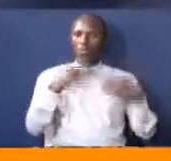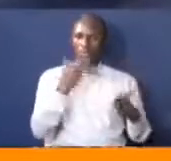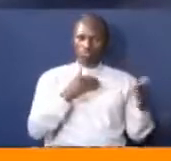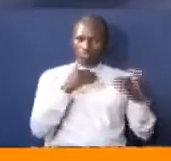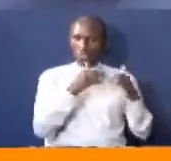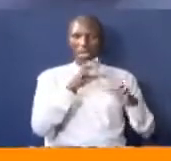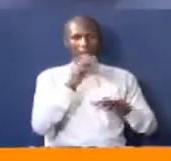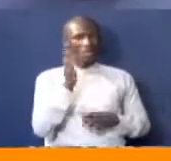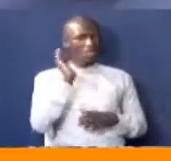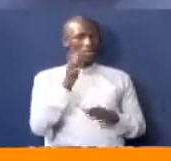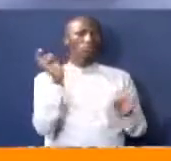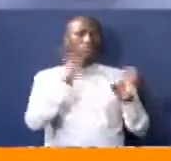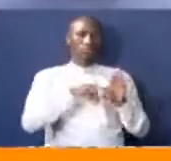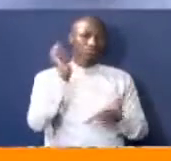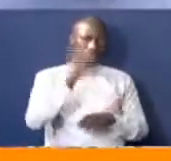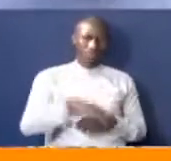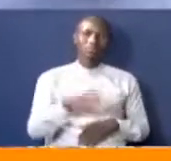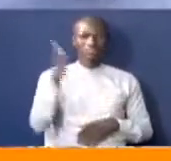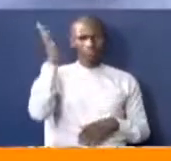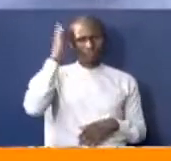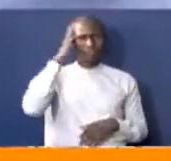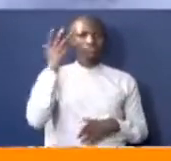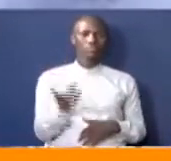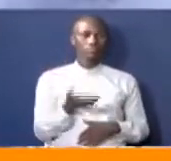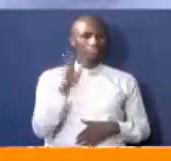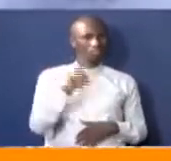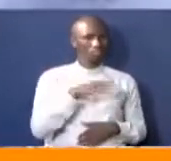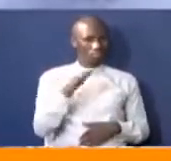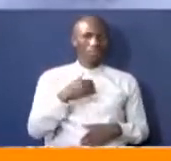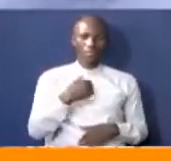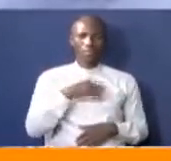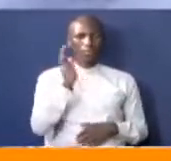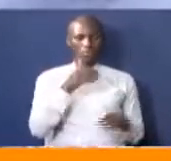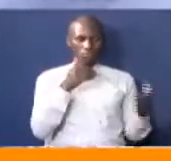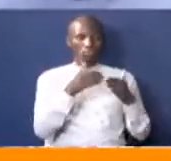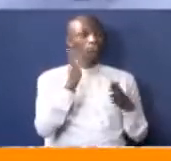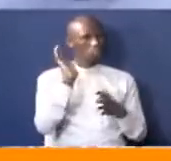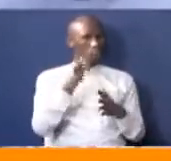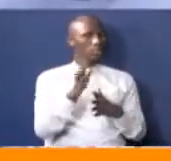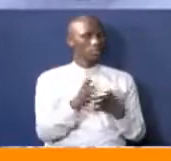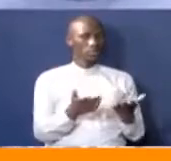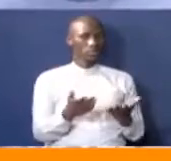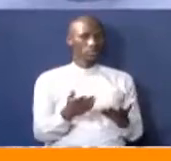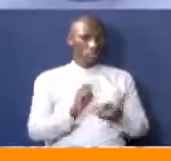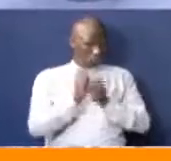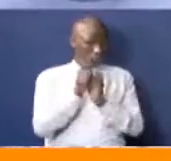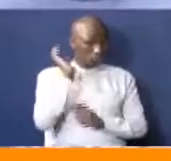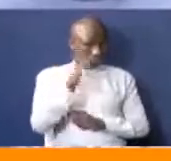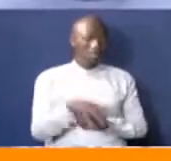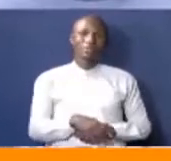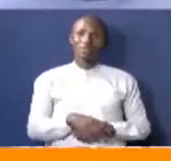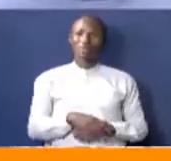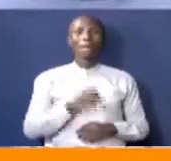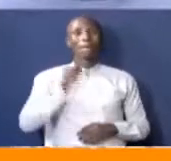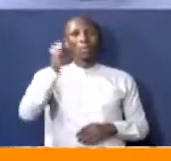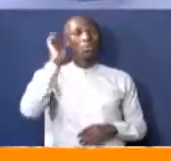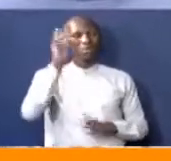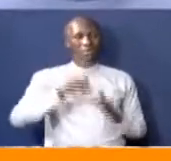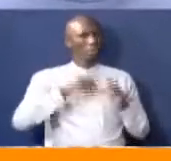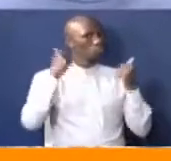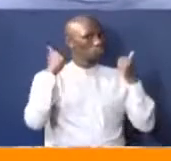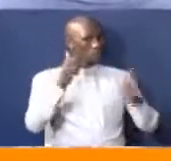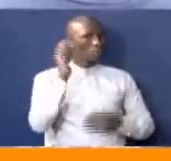ketolika alama kai lebe ndo zimbunga kaunzo mo ndo zimbunga yangi yobunza na munga yabunza ndo siya za zikambe ya